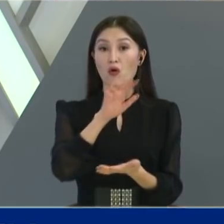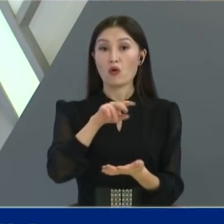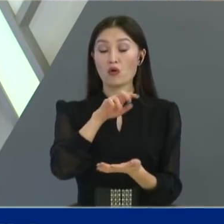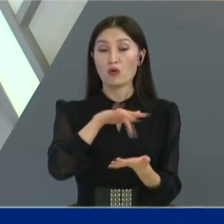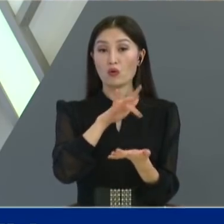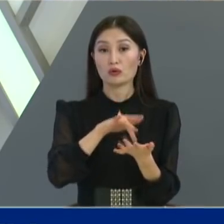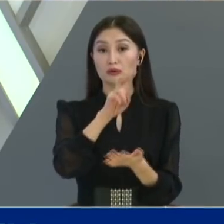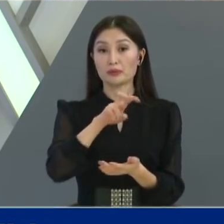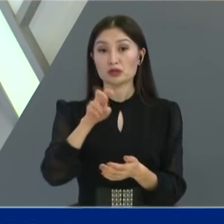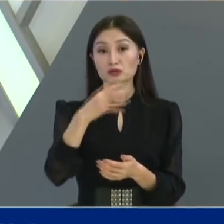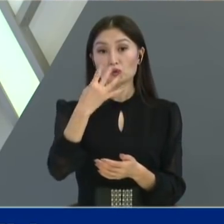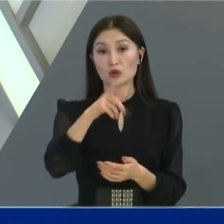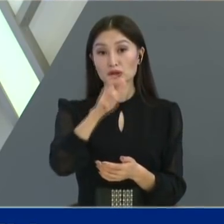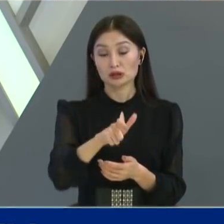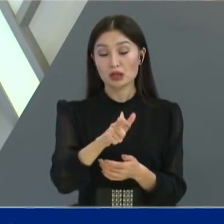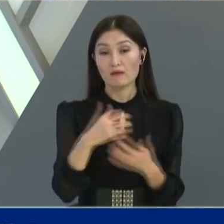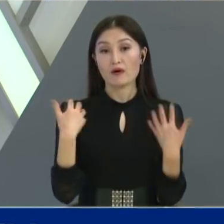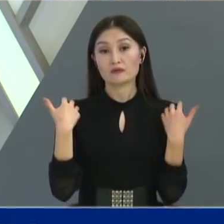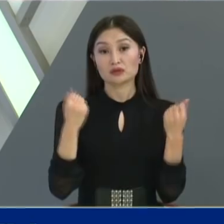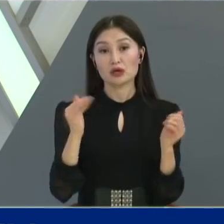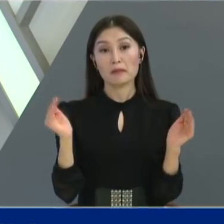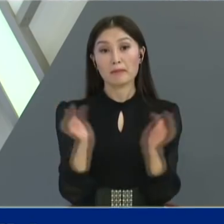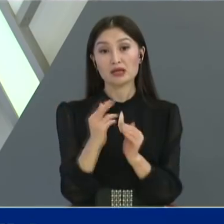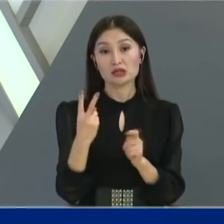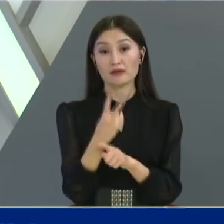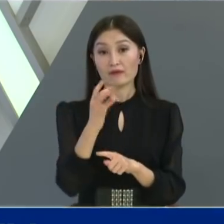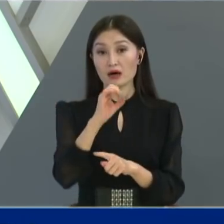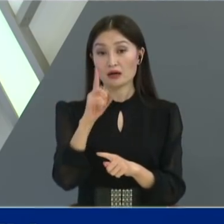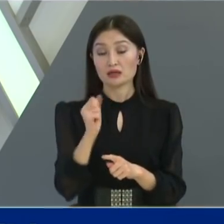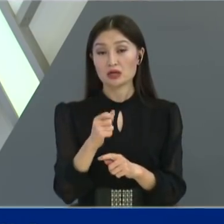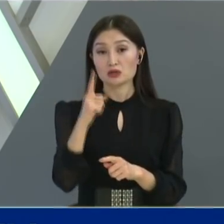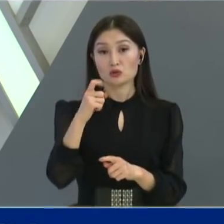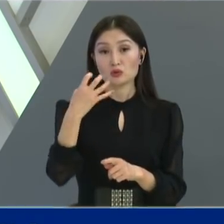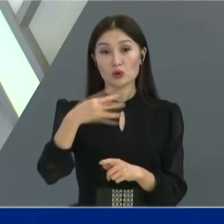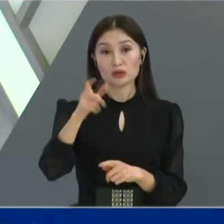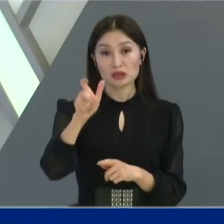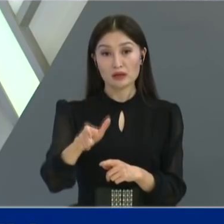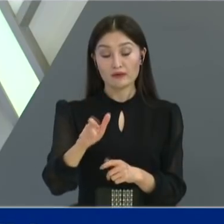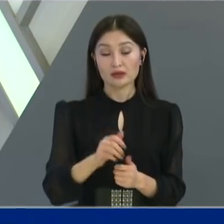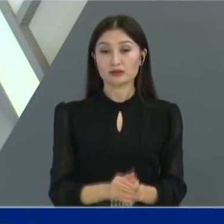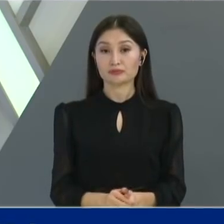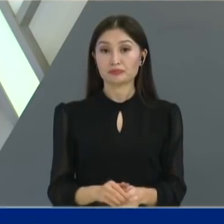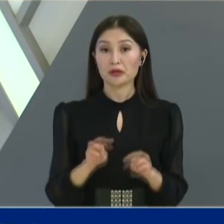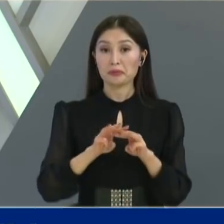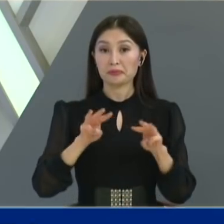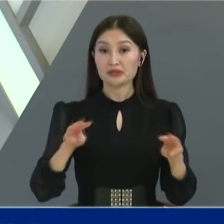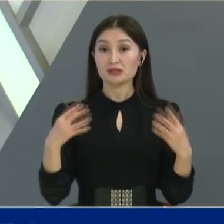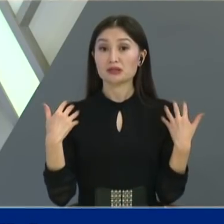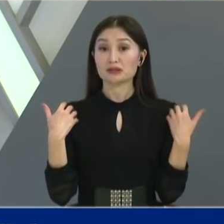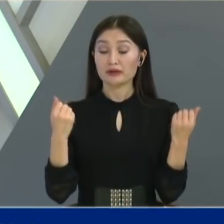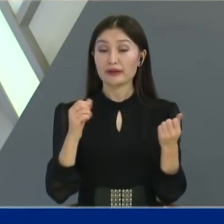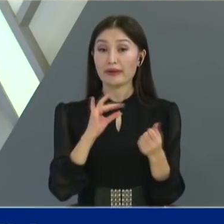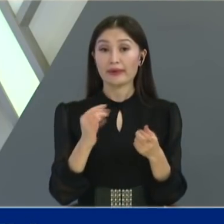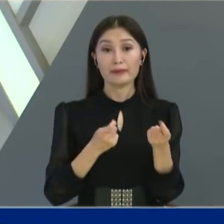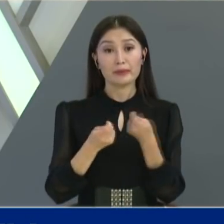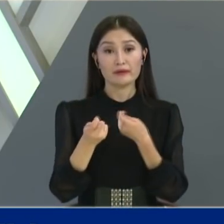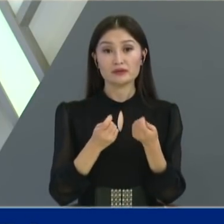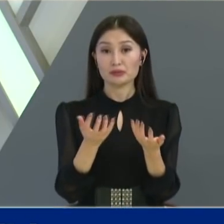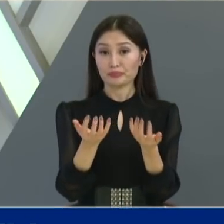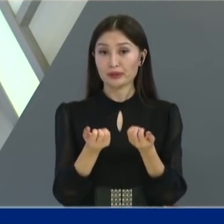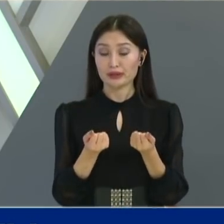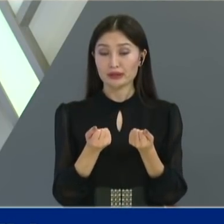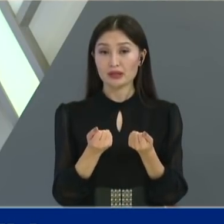40 заболевших. Выздоровевших меньше почти в два раза – 140 человек. Министерство здравоохранения, ну и правительством